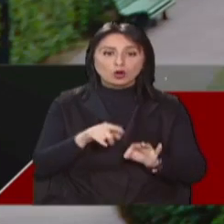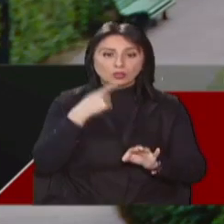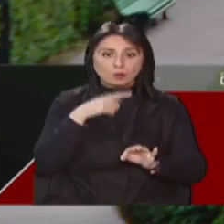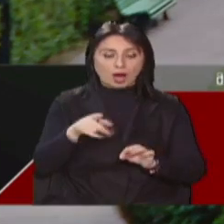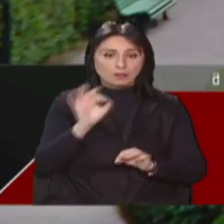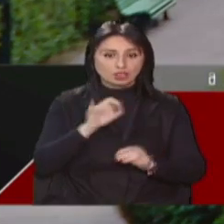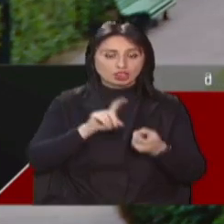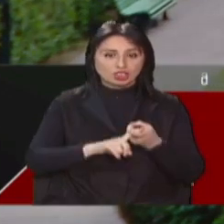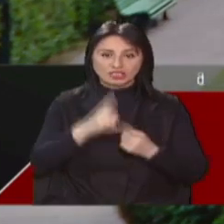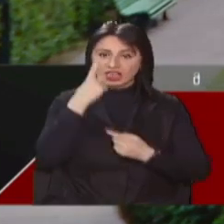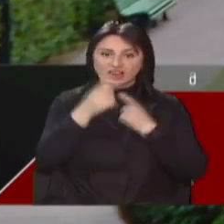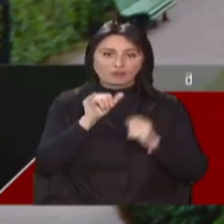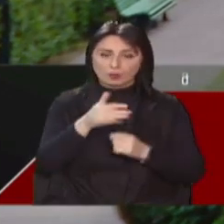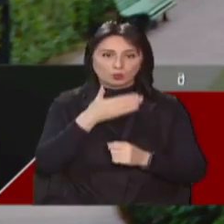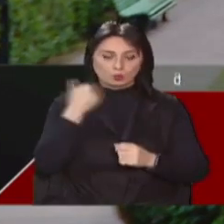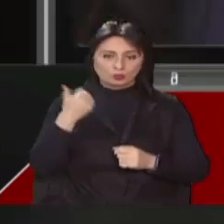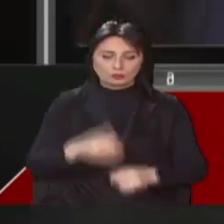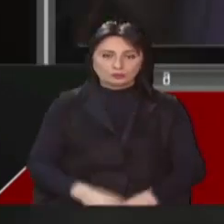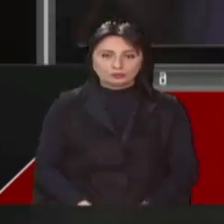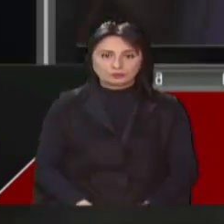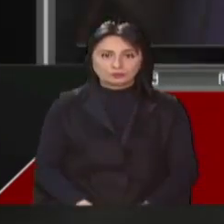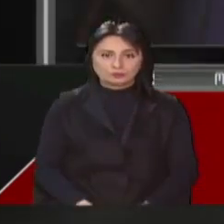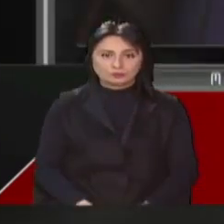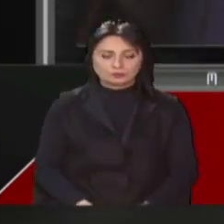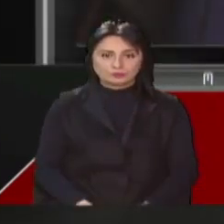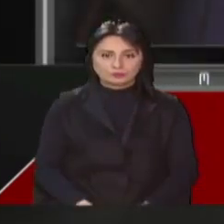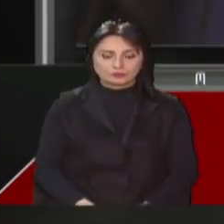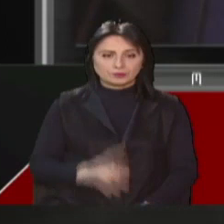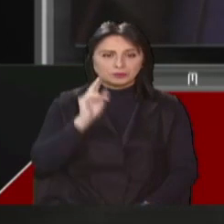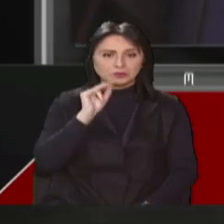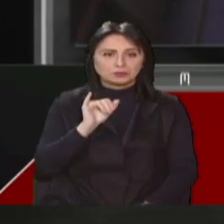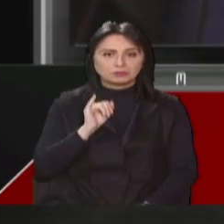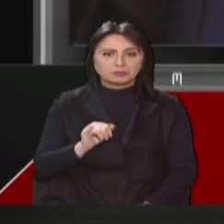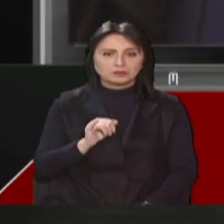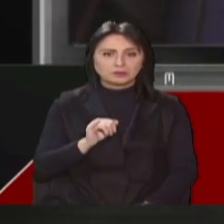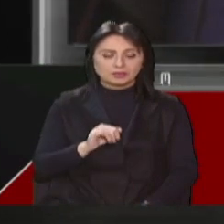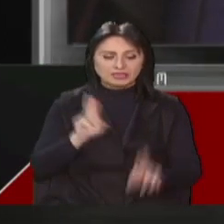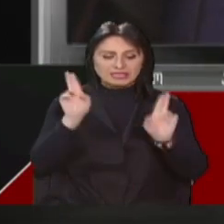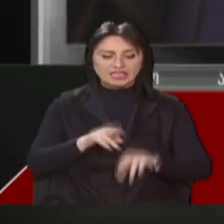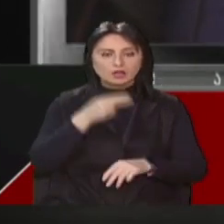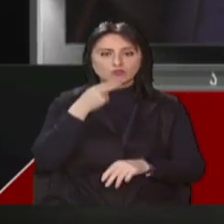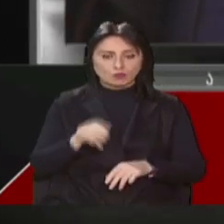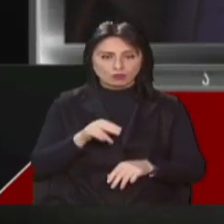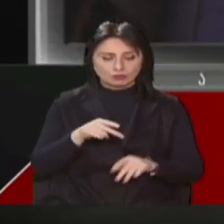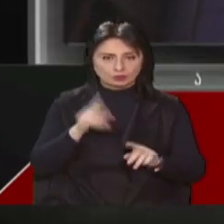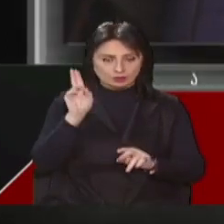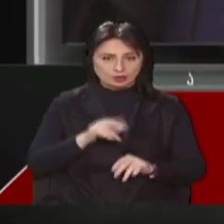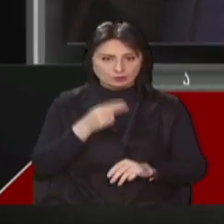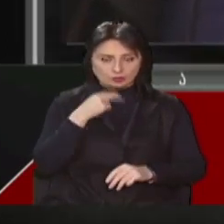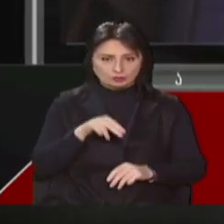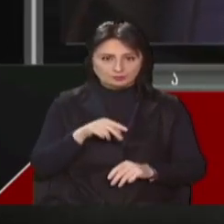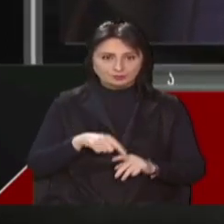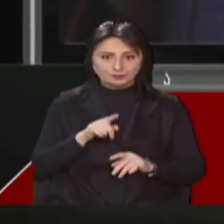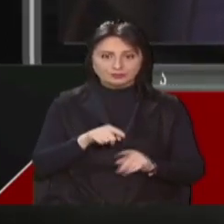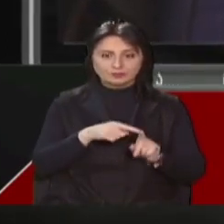რომ ამის შესახებ ინფორმაციას არ ფლობს. უსაფრთხოების პროექტი განსაზღვრა EN სტანდარტი საერთოდ.